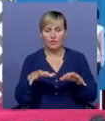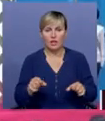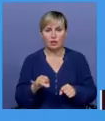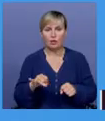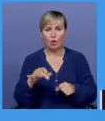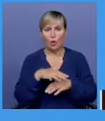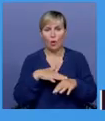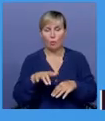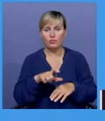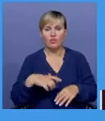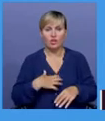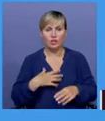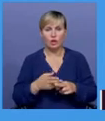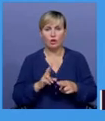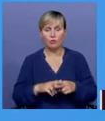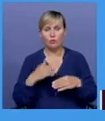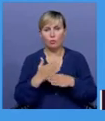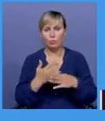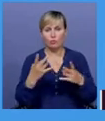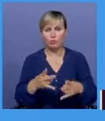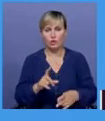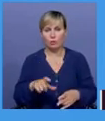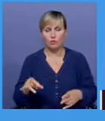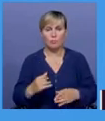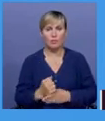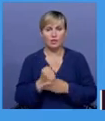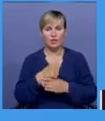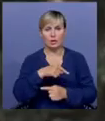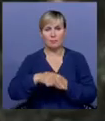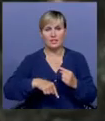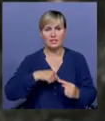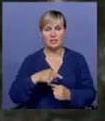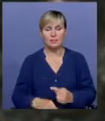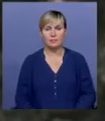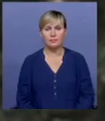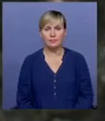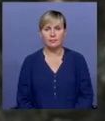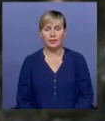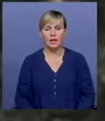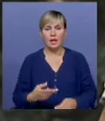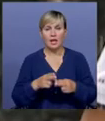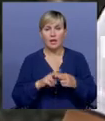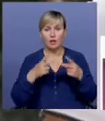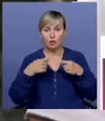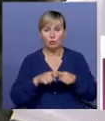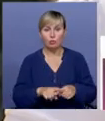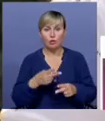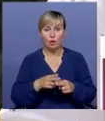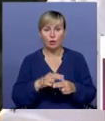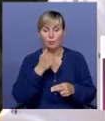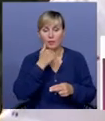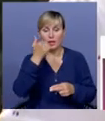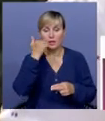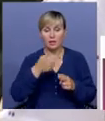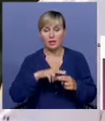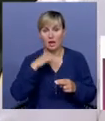обществом, важный аспект которой – помощь нуждающимся и поддержка бизнеса. Это экспертная структура, в которой... Благодаря вот